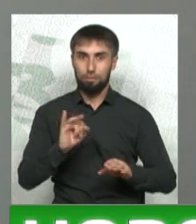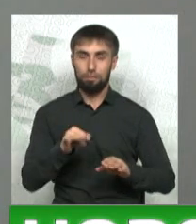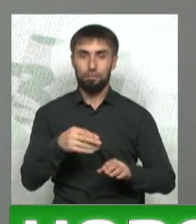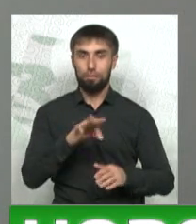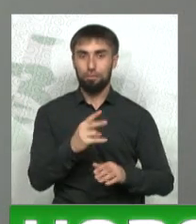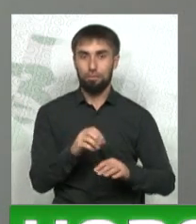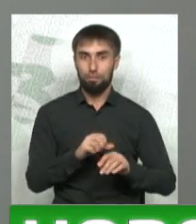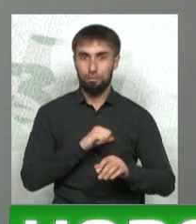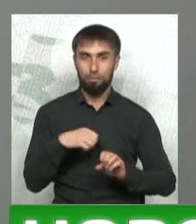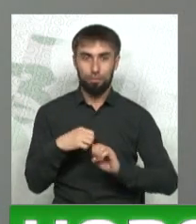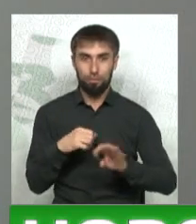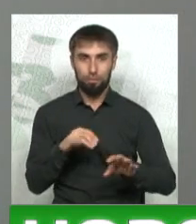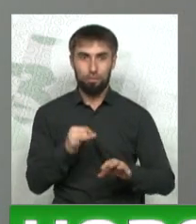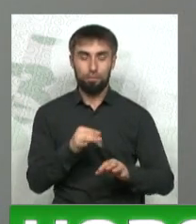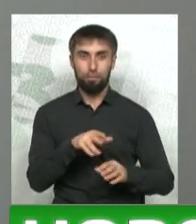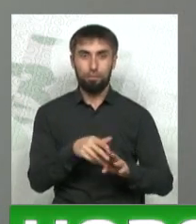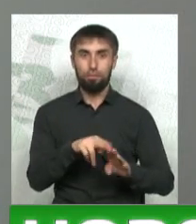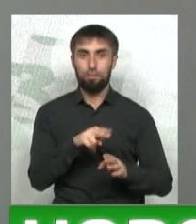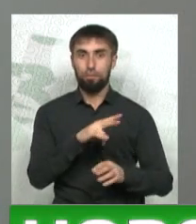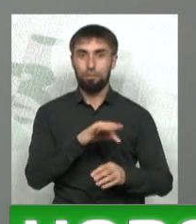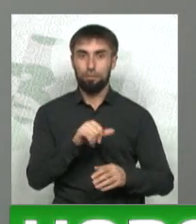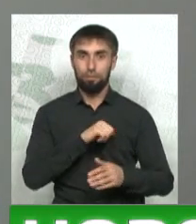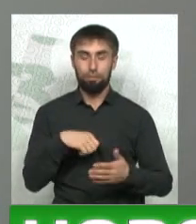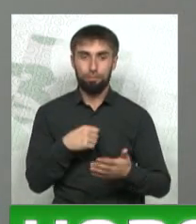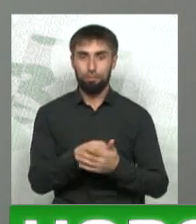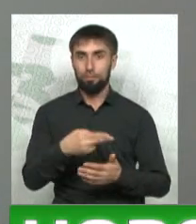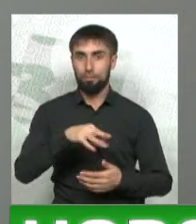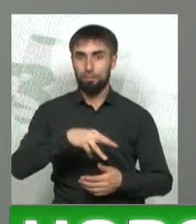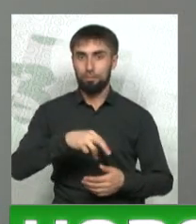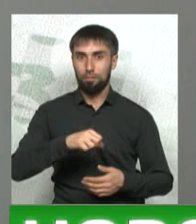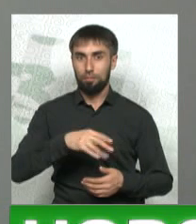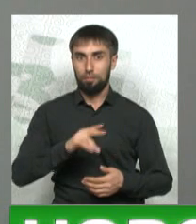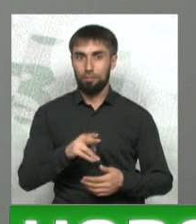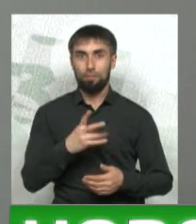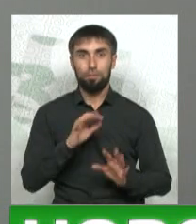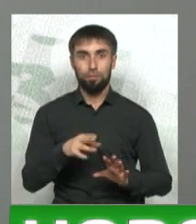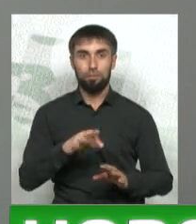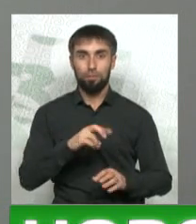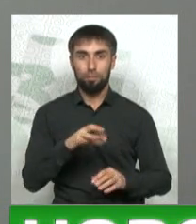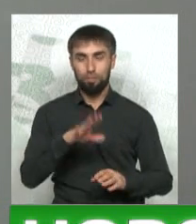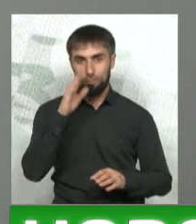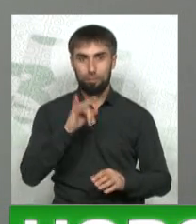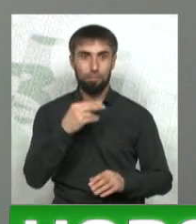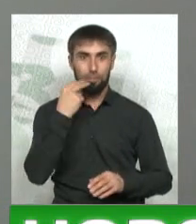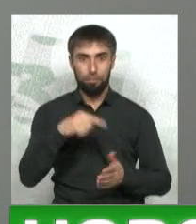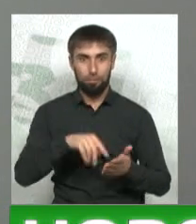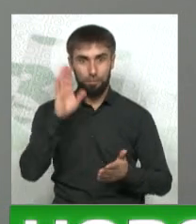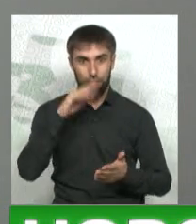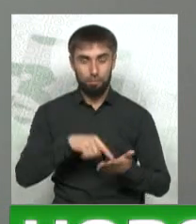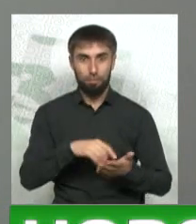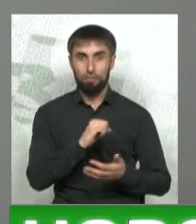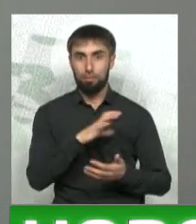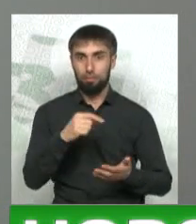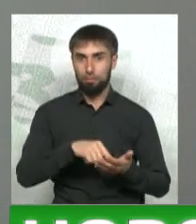до Назрани. Или под напором до Молгобека. То есть не то, что объем воды, но и качество воды,